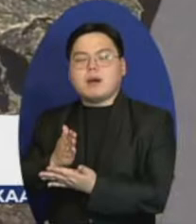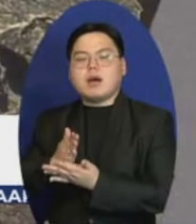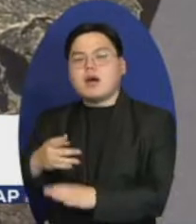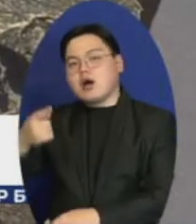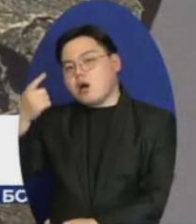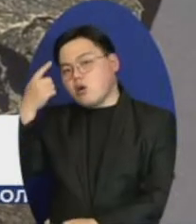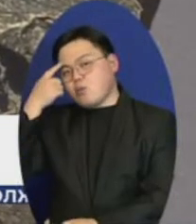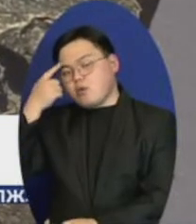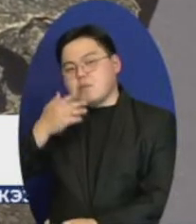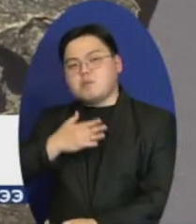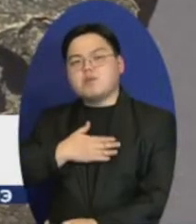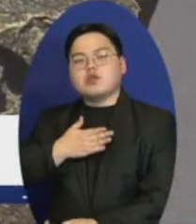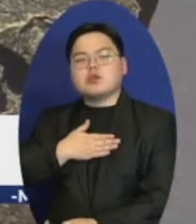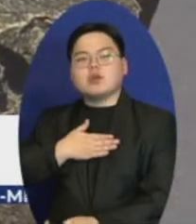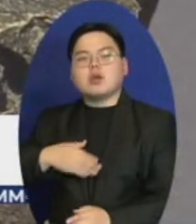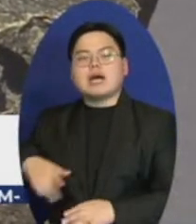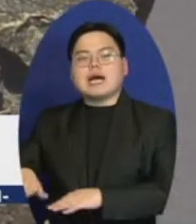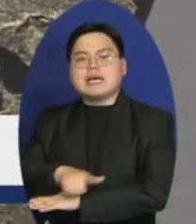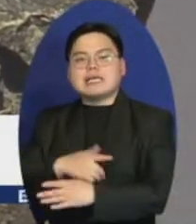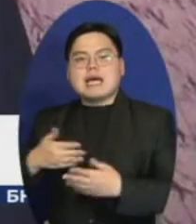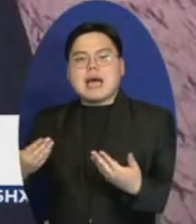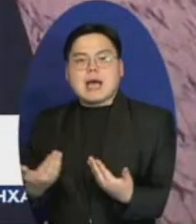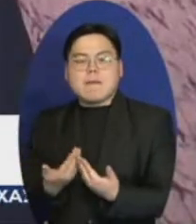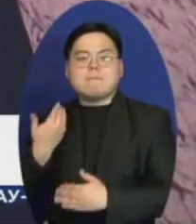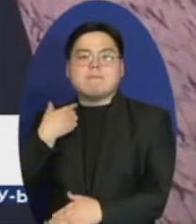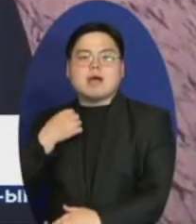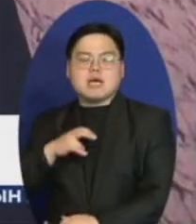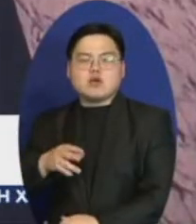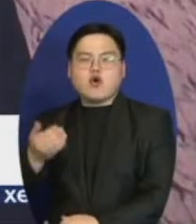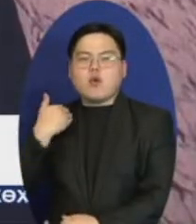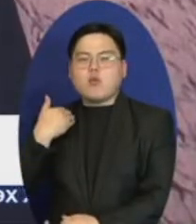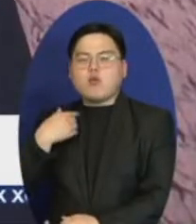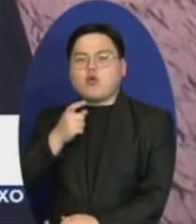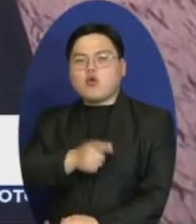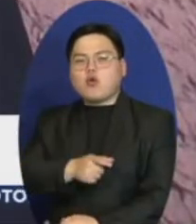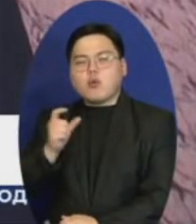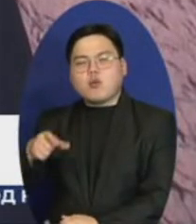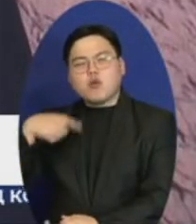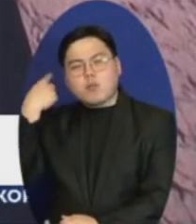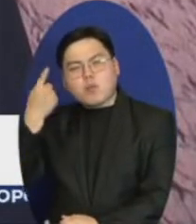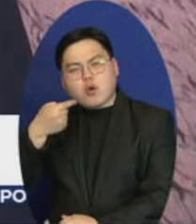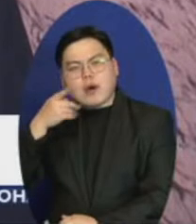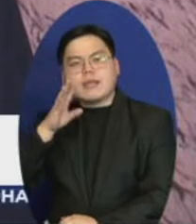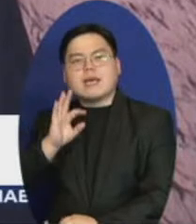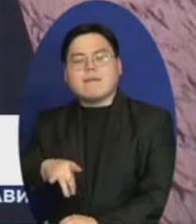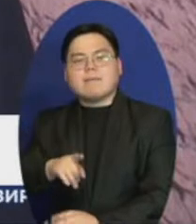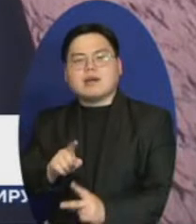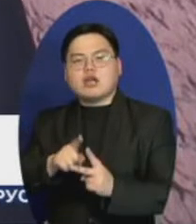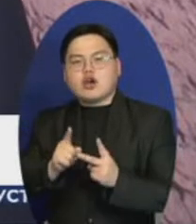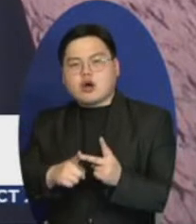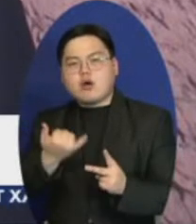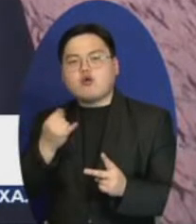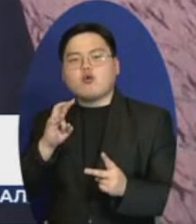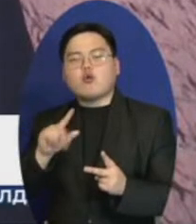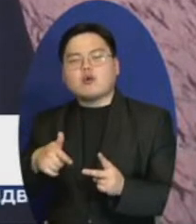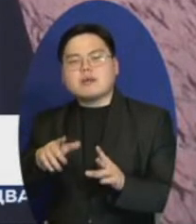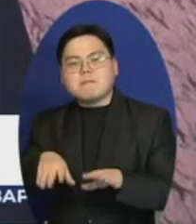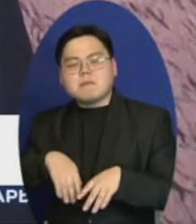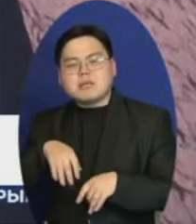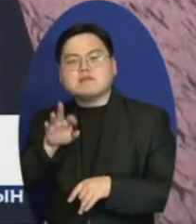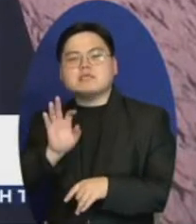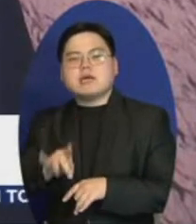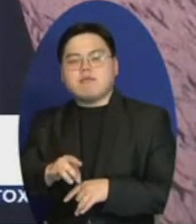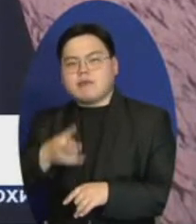Монголын одоо мөтгтөр амьдарч ирсэн эртний хүмүүсийн оюун санааны ертөнц тэдний урлагийн одоо мэдрэмжийг бас харж